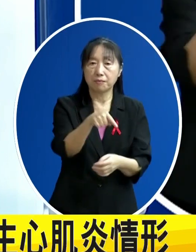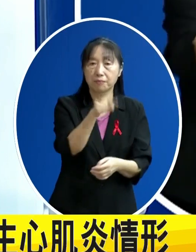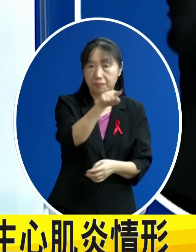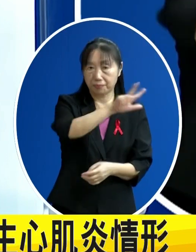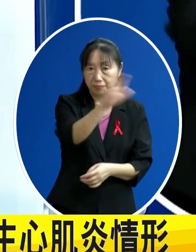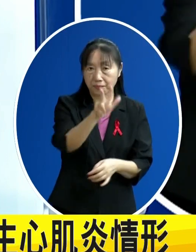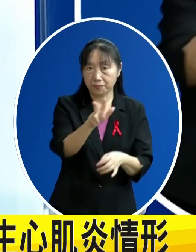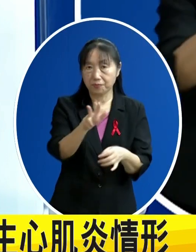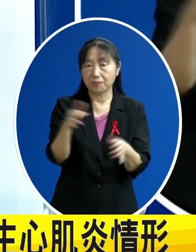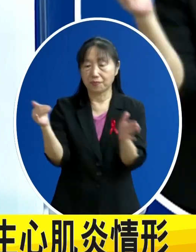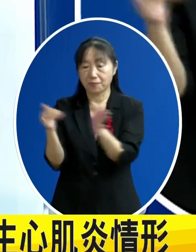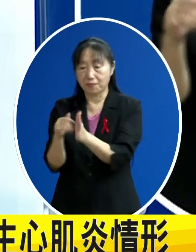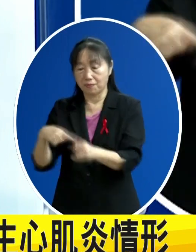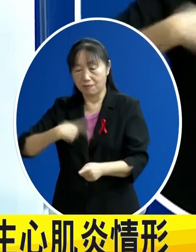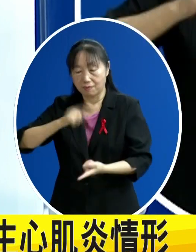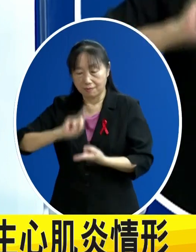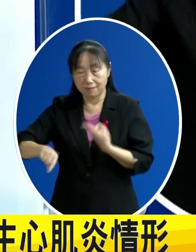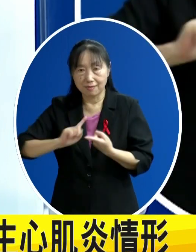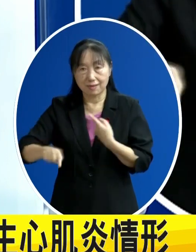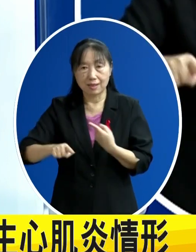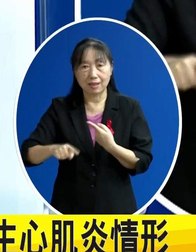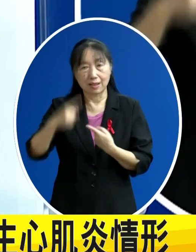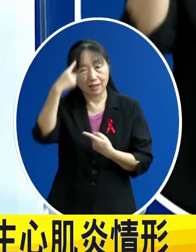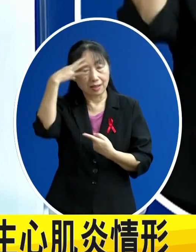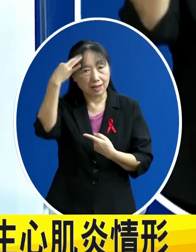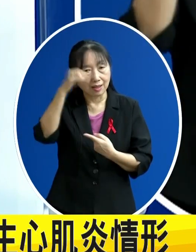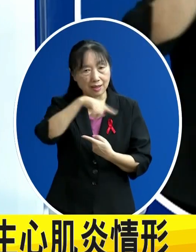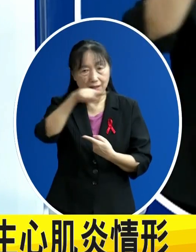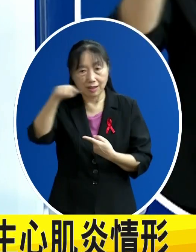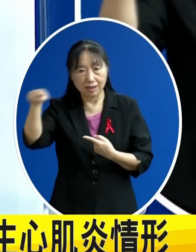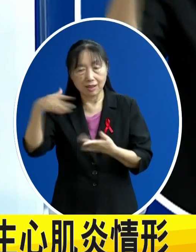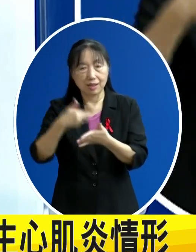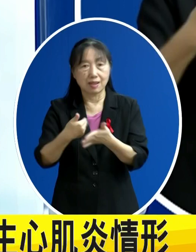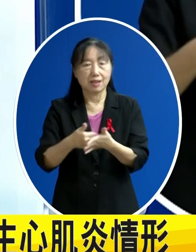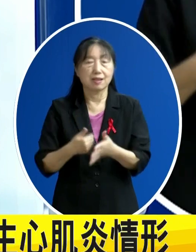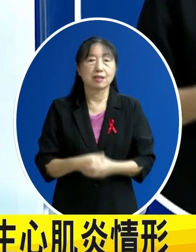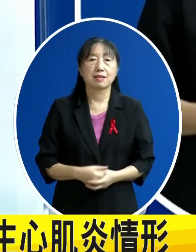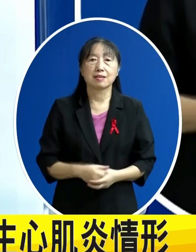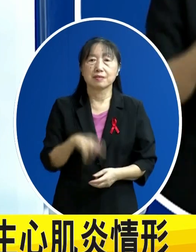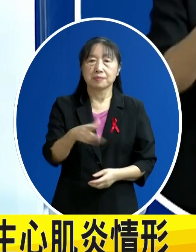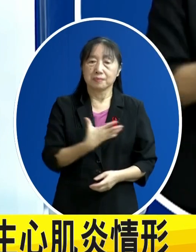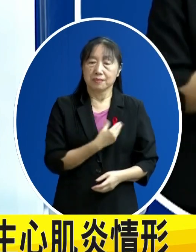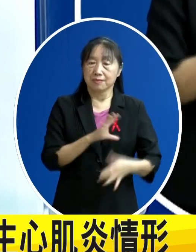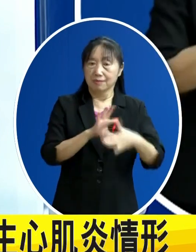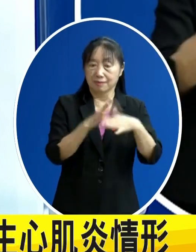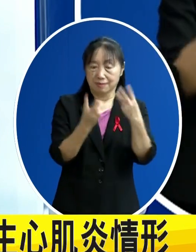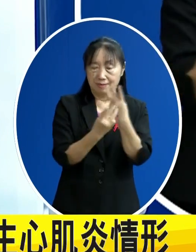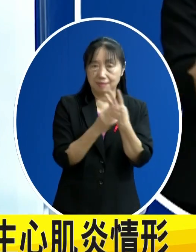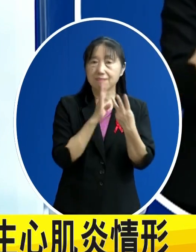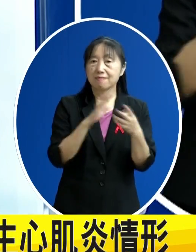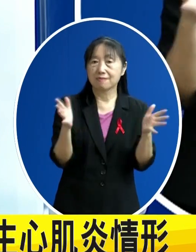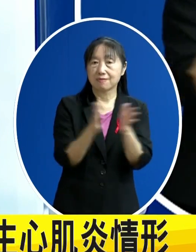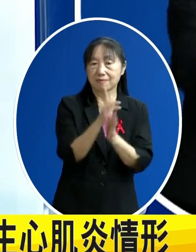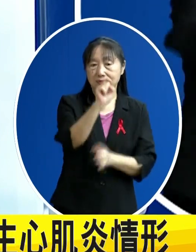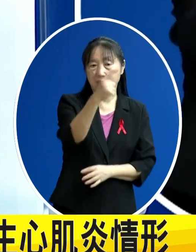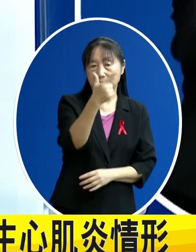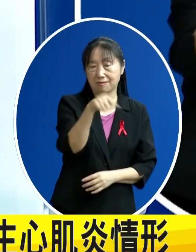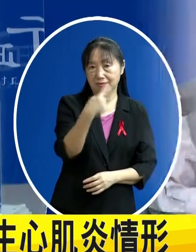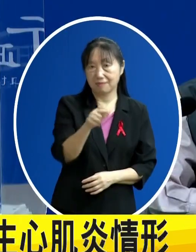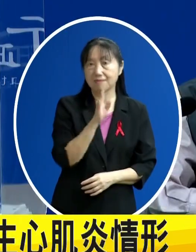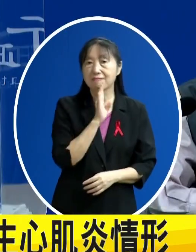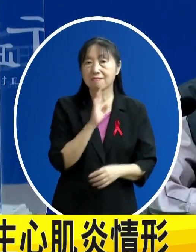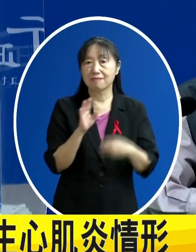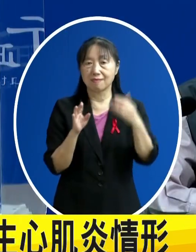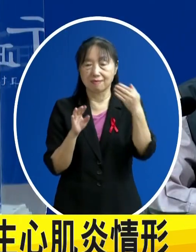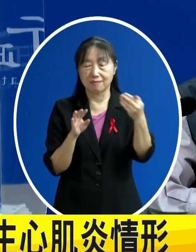他们症状开始的天数的分布图。那其中心肌炎是总共是16位，那心肌炎